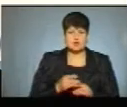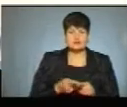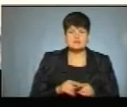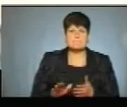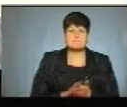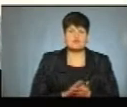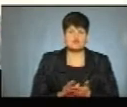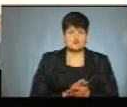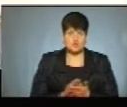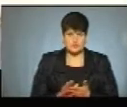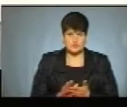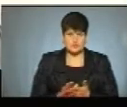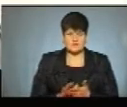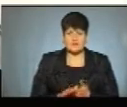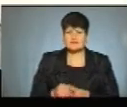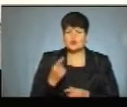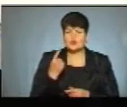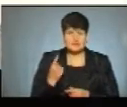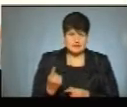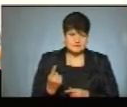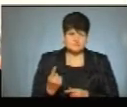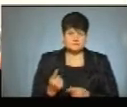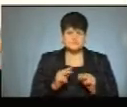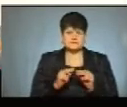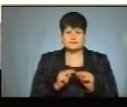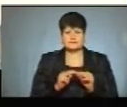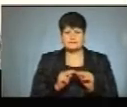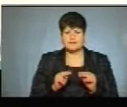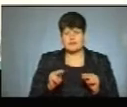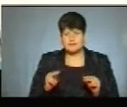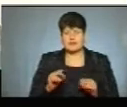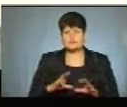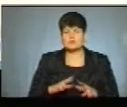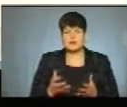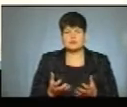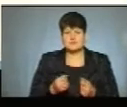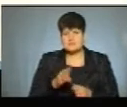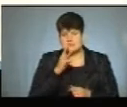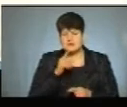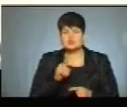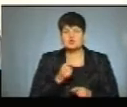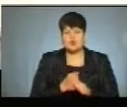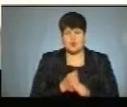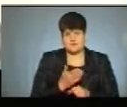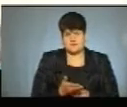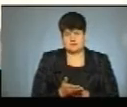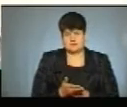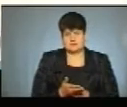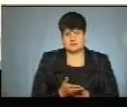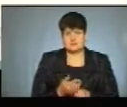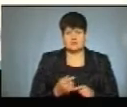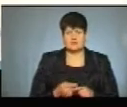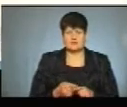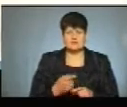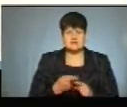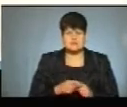безкоштовно. Тобто, жоден виховник, жоден інструктор не отримує зарплатні за те, що він робить. Тобто, це все важливо, відбувається